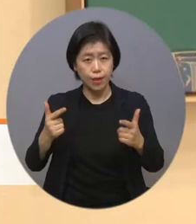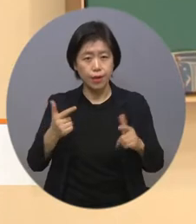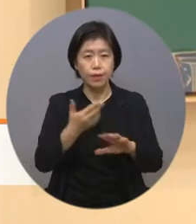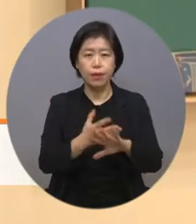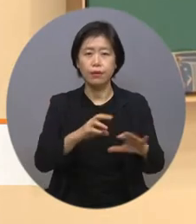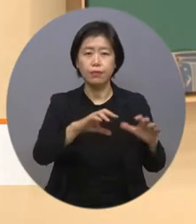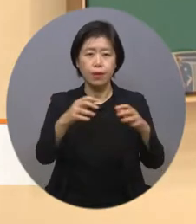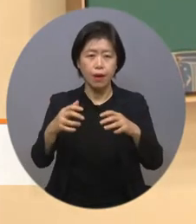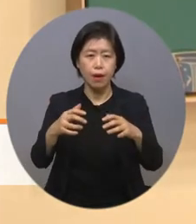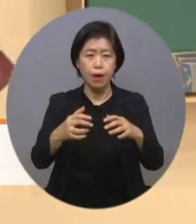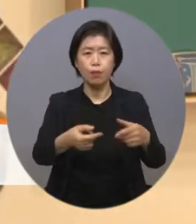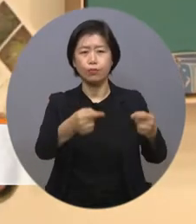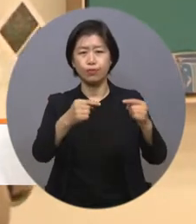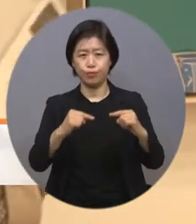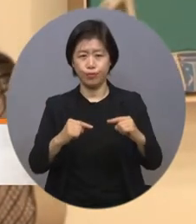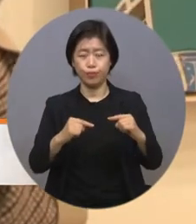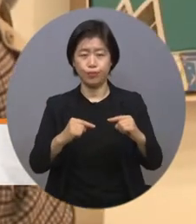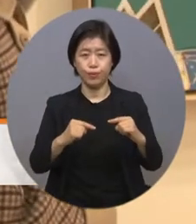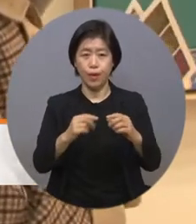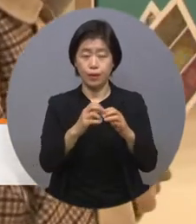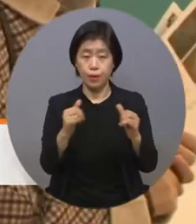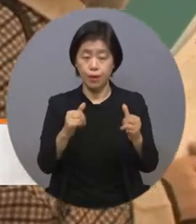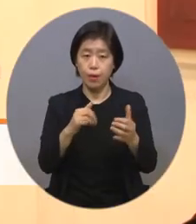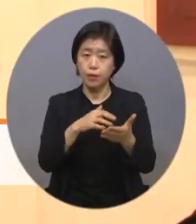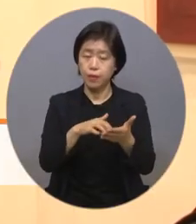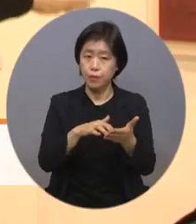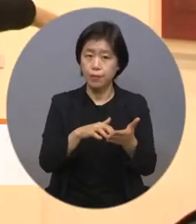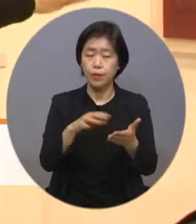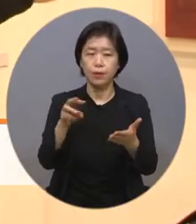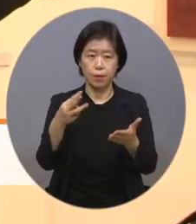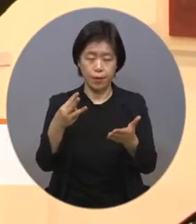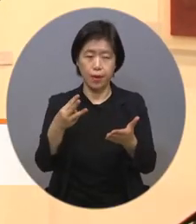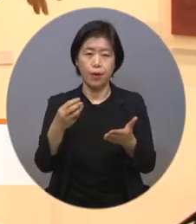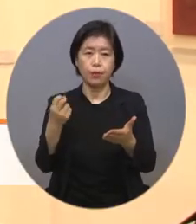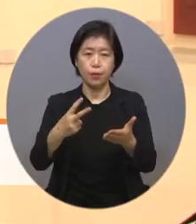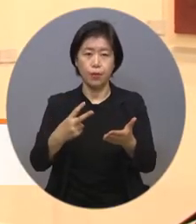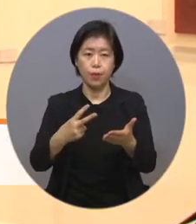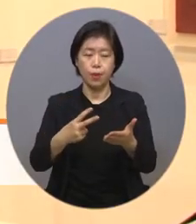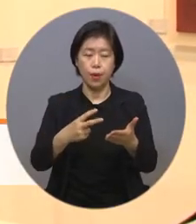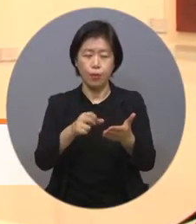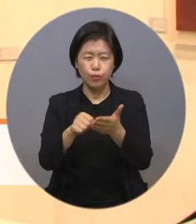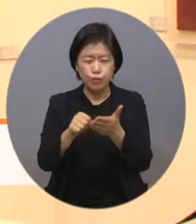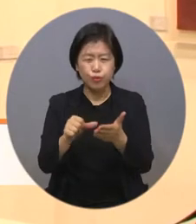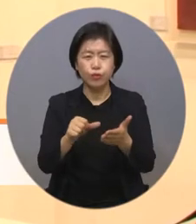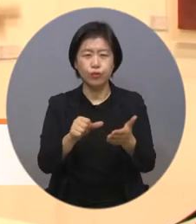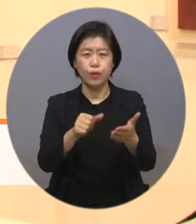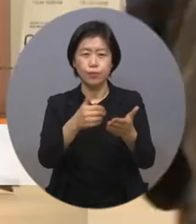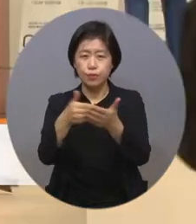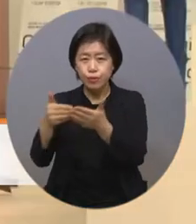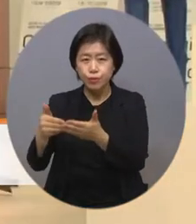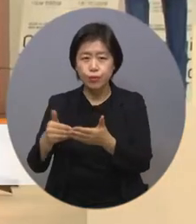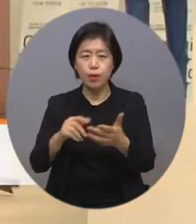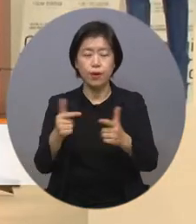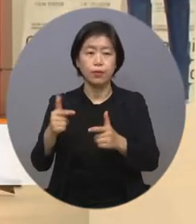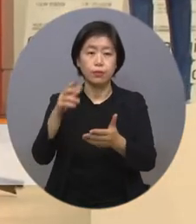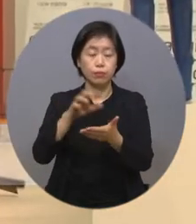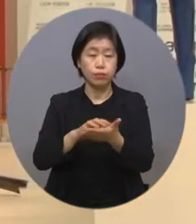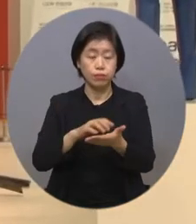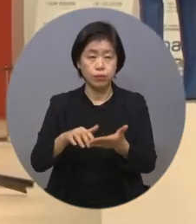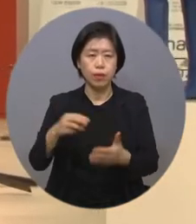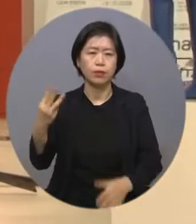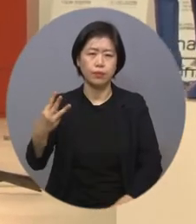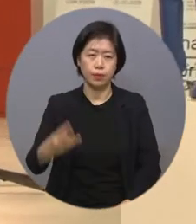참여하여 3천여 점의 작품이 출품되는 아시아의 유일한 미술 장터가 온라인과 오프라인 양채널을 통해